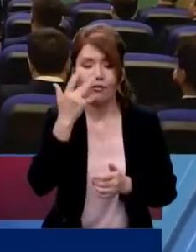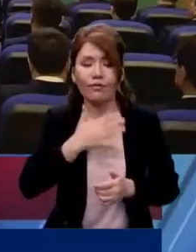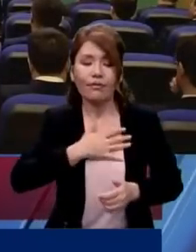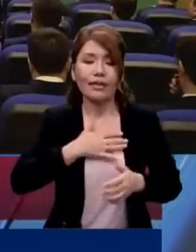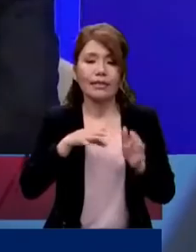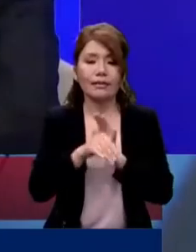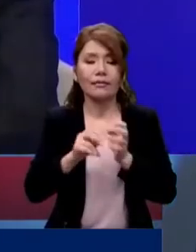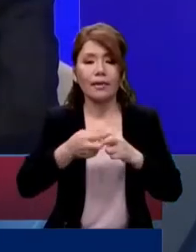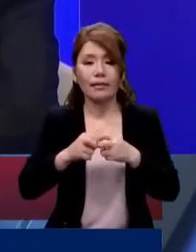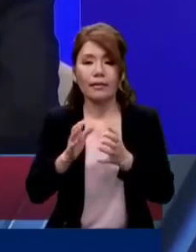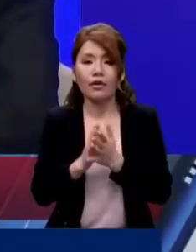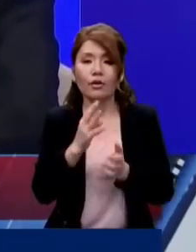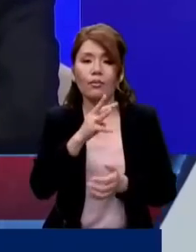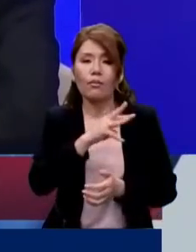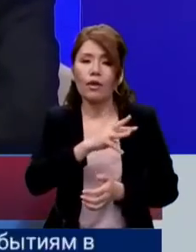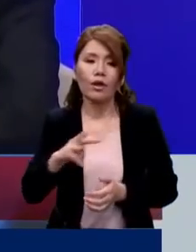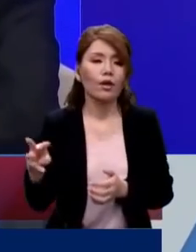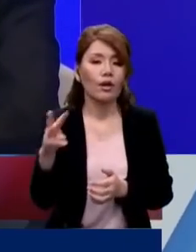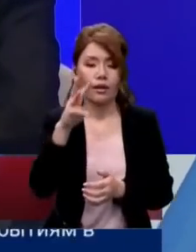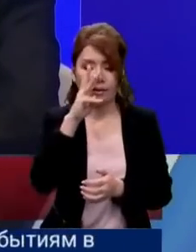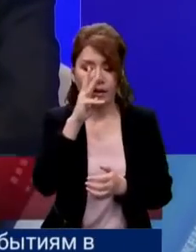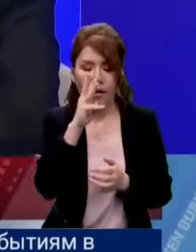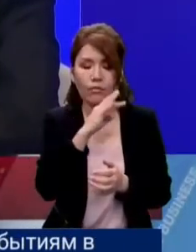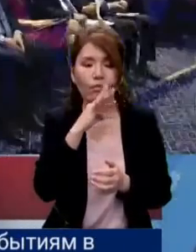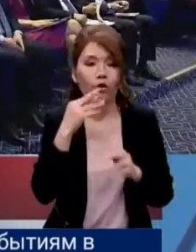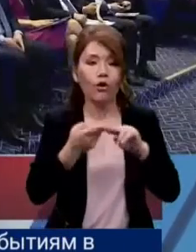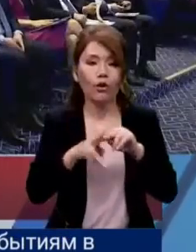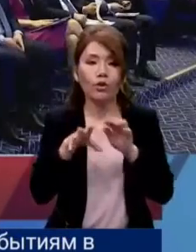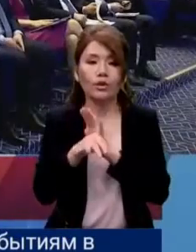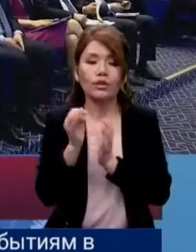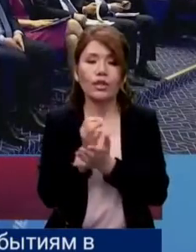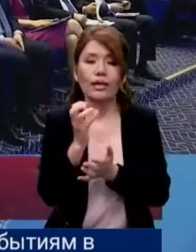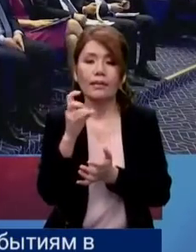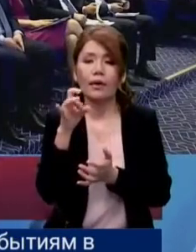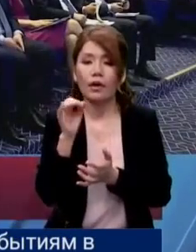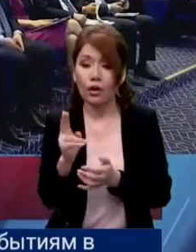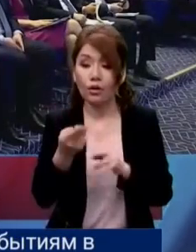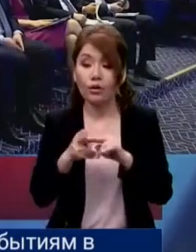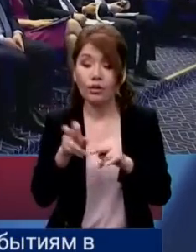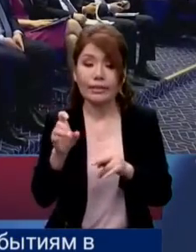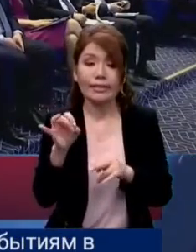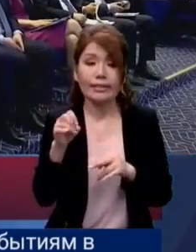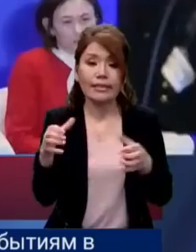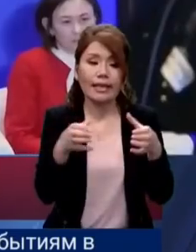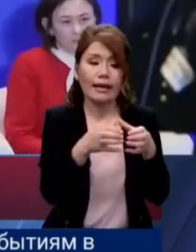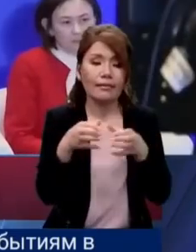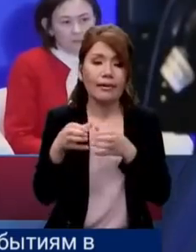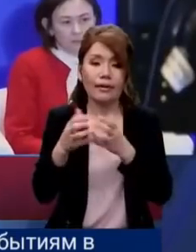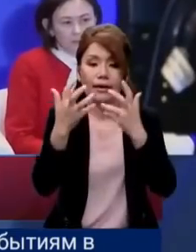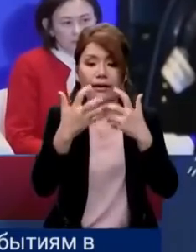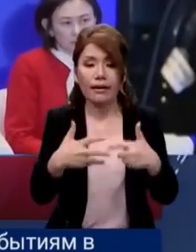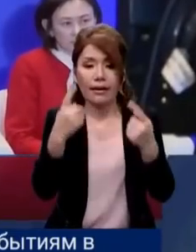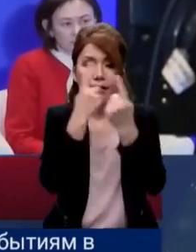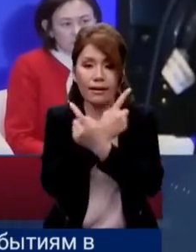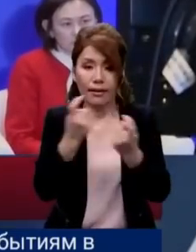топ менеджерлер миллионда бақша табуда. Естеріңізде болса, жақында Самұрықтың еншілес компанияларының қаржылық есебі